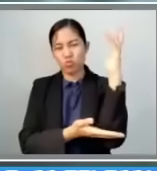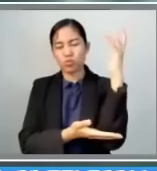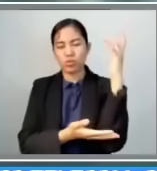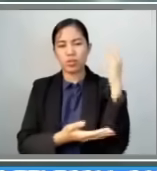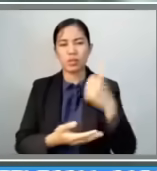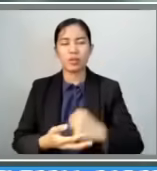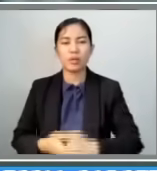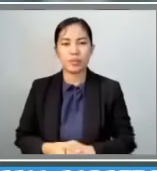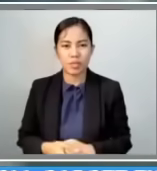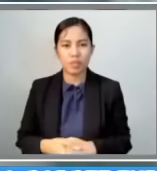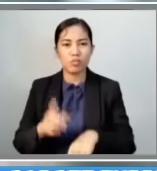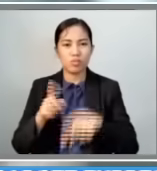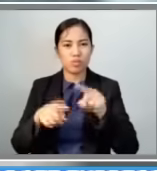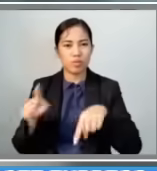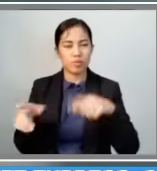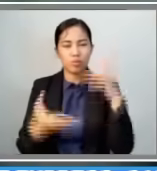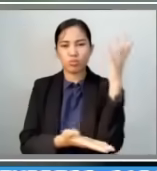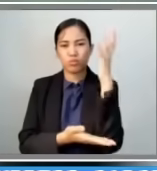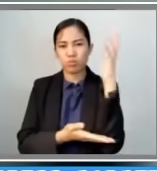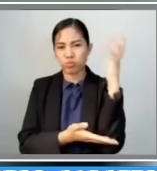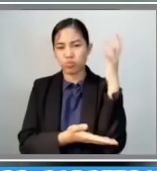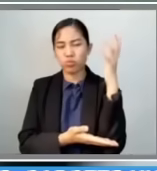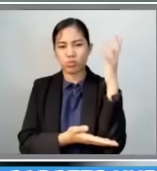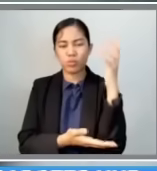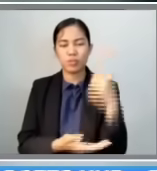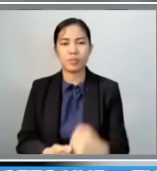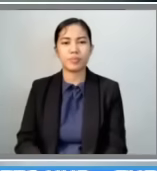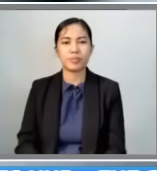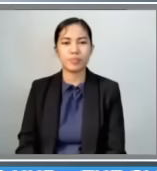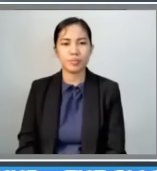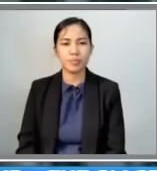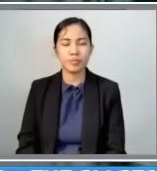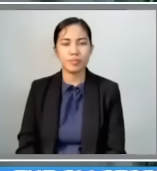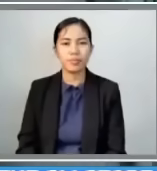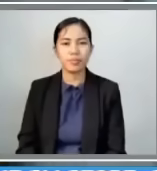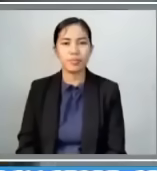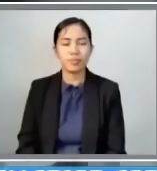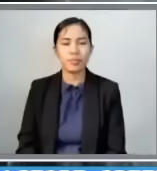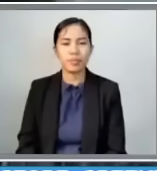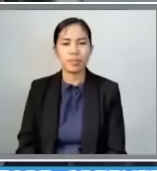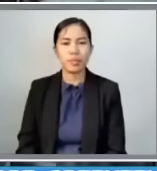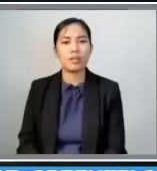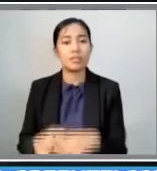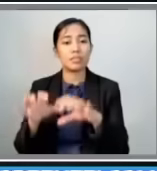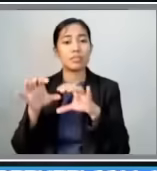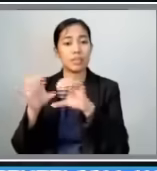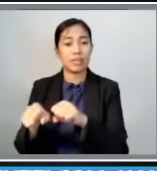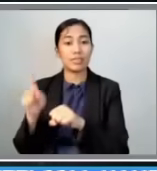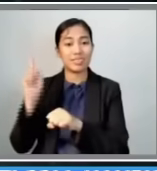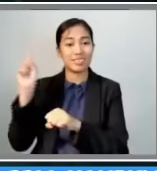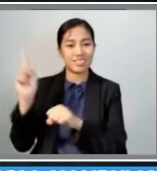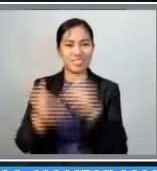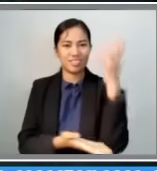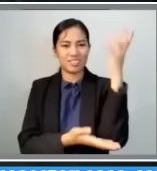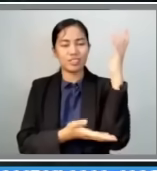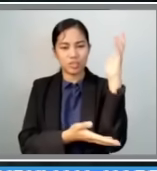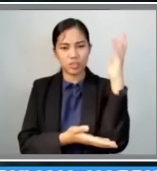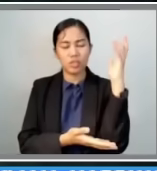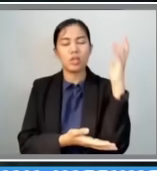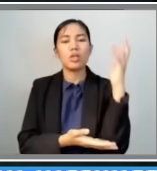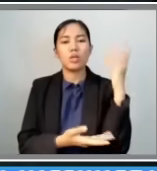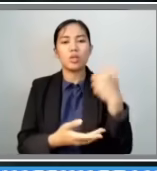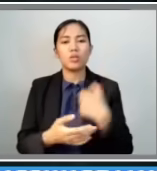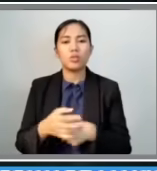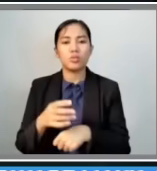kalantas, amlang at ang threatened species na balobo. Kumpiskado ang chainsaw at ilang libong board feet ng mga tinuturing na